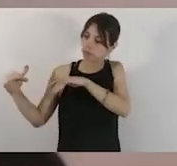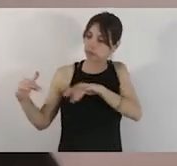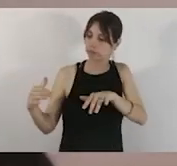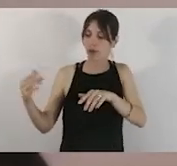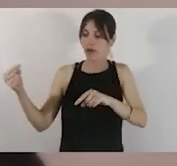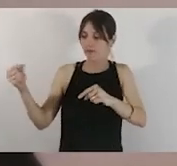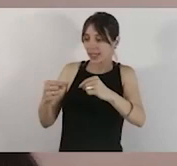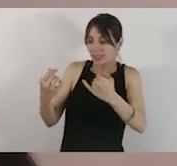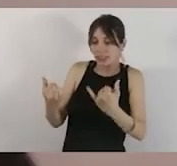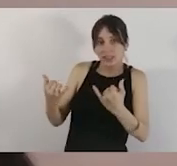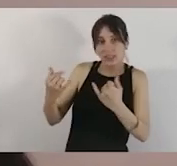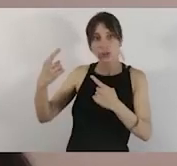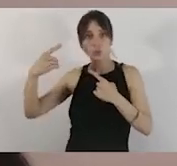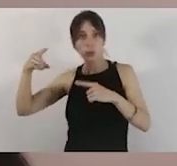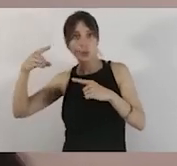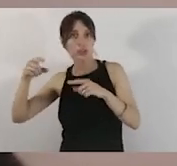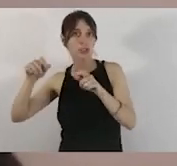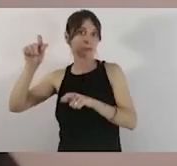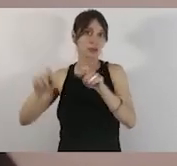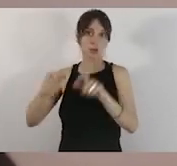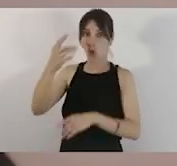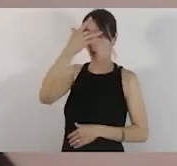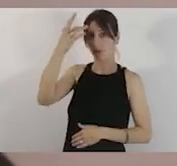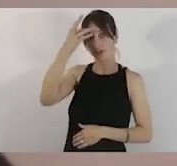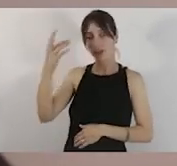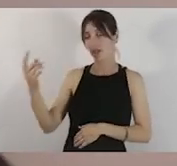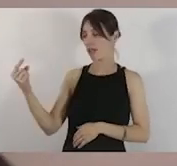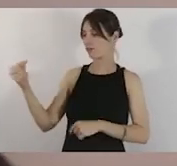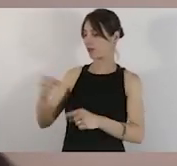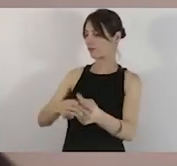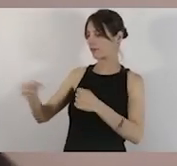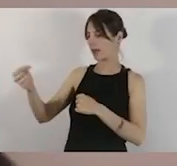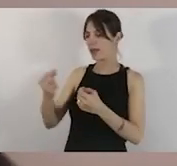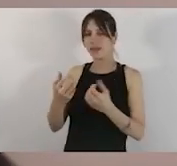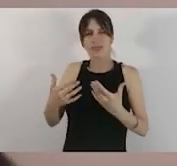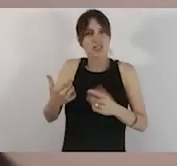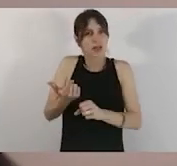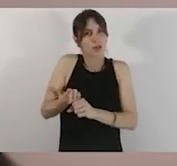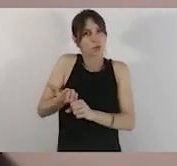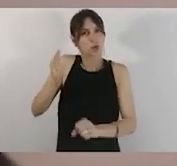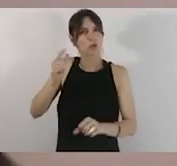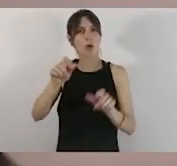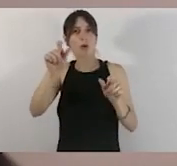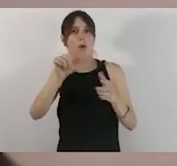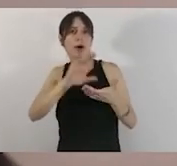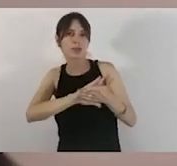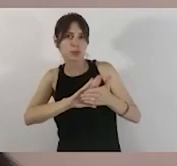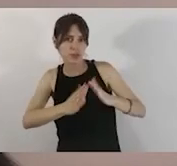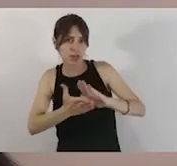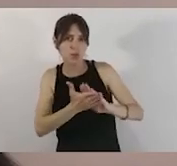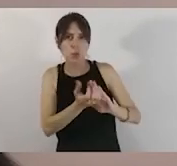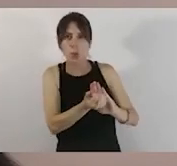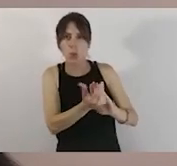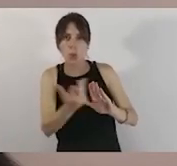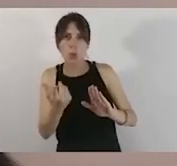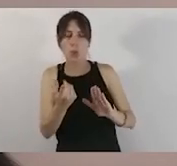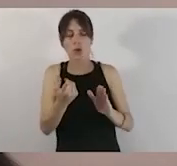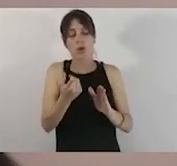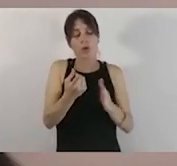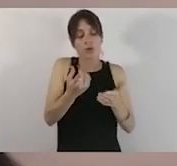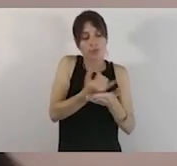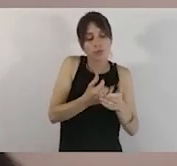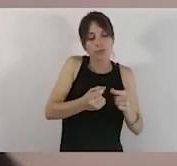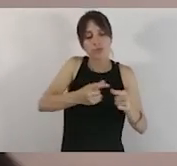les touristes, les estivants, c'est quand même une demande qui avait été formulée il y a presque 2 ans par les associatifs du Frioul au travers du